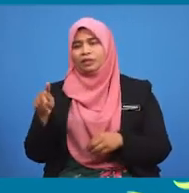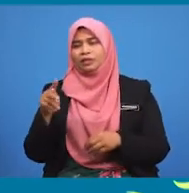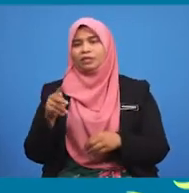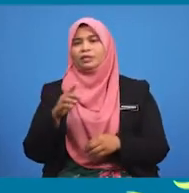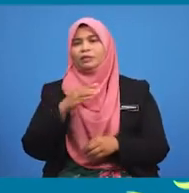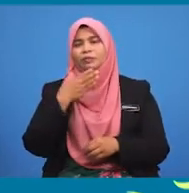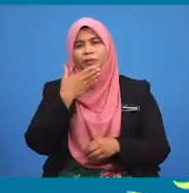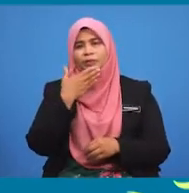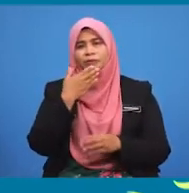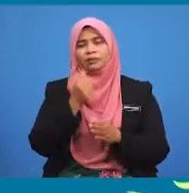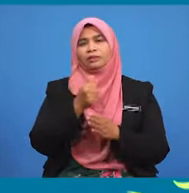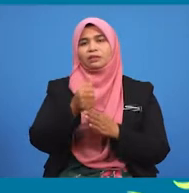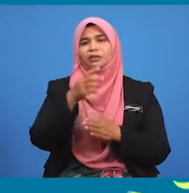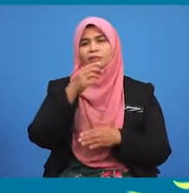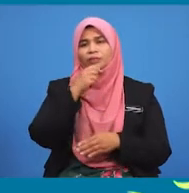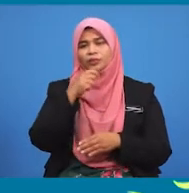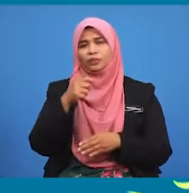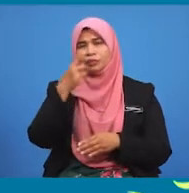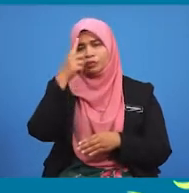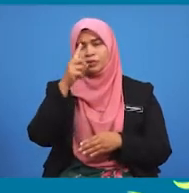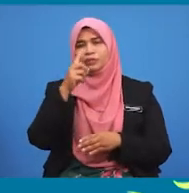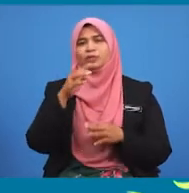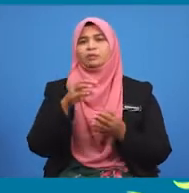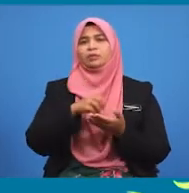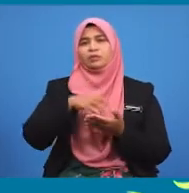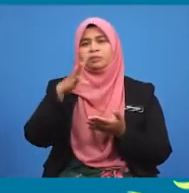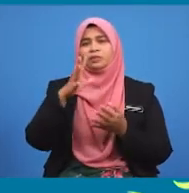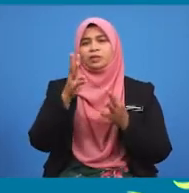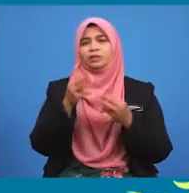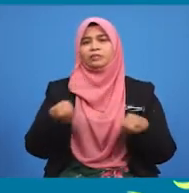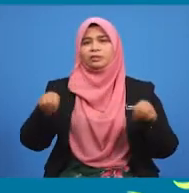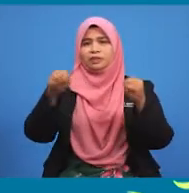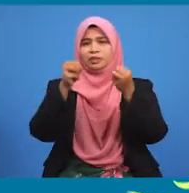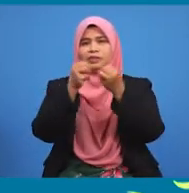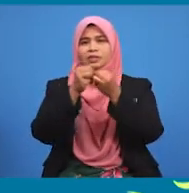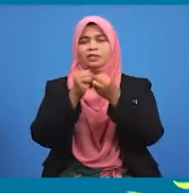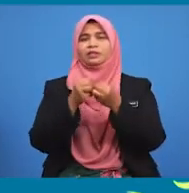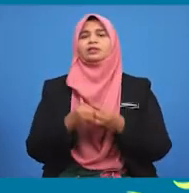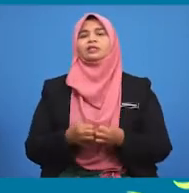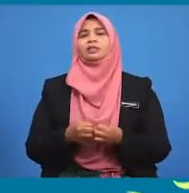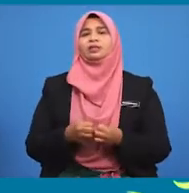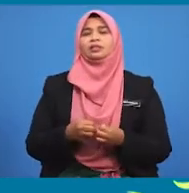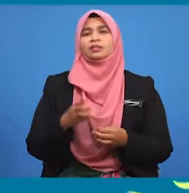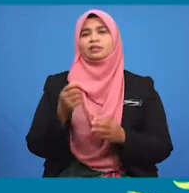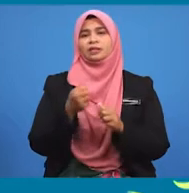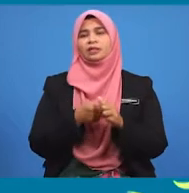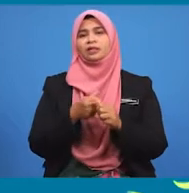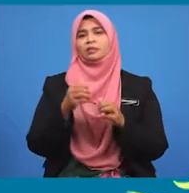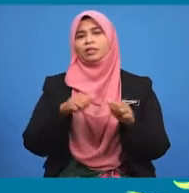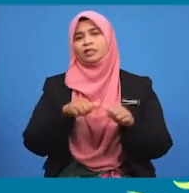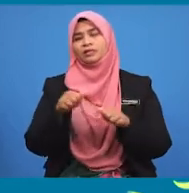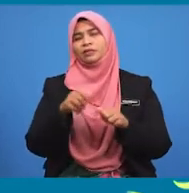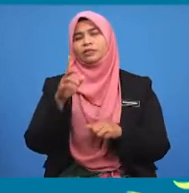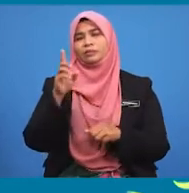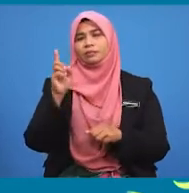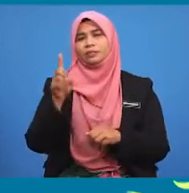untuk mengimarahkan masjid dan surau. Pelbagai program atau sebarang aktiviti berfaedah juga perlu